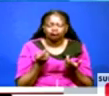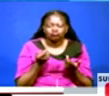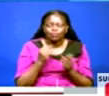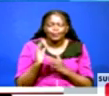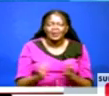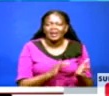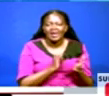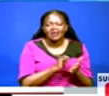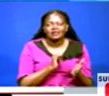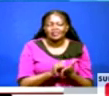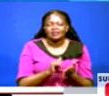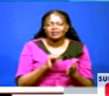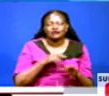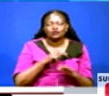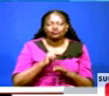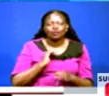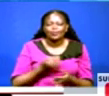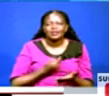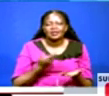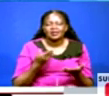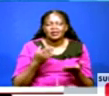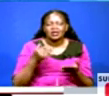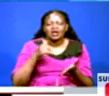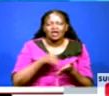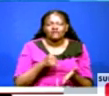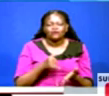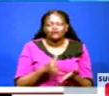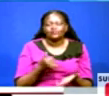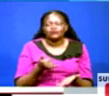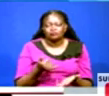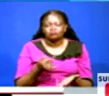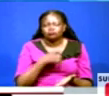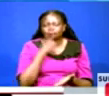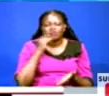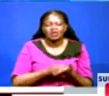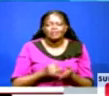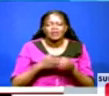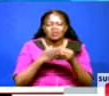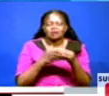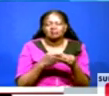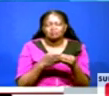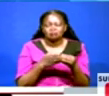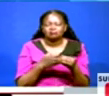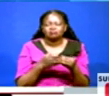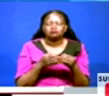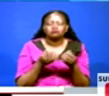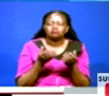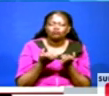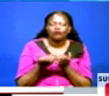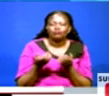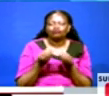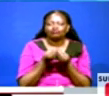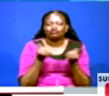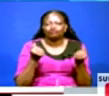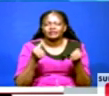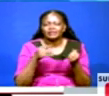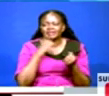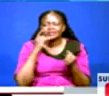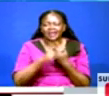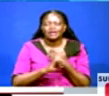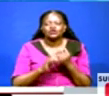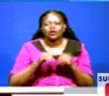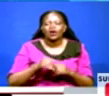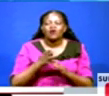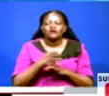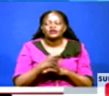ya kamati ya kitaifa ya kushughulikia hali ya kiangazi ambayo imekuwa ikiongoza juhudi za kukabili changamoto za ukame nchini kufuatia uhaba